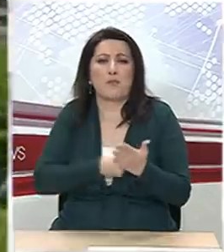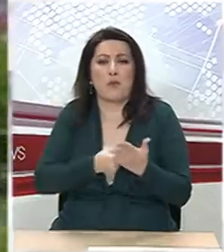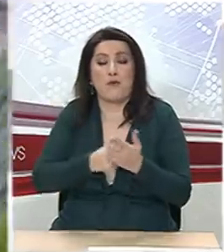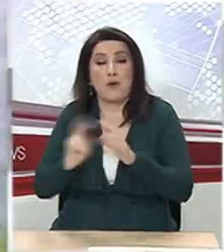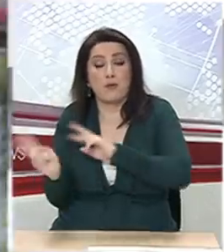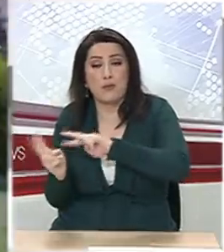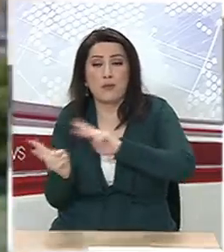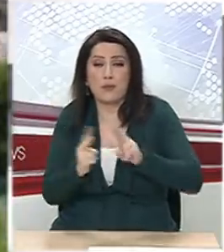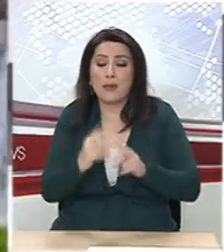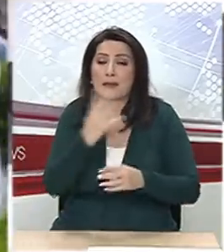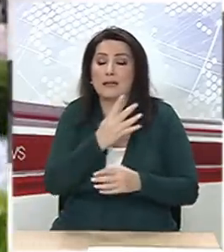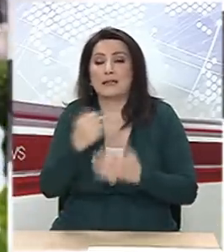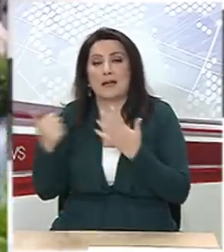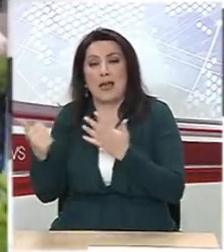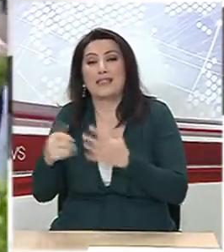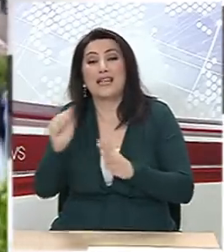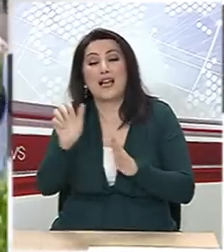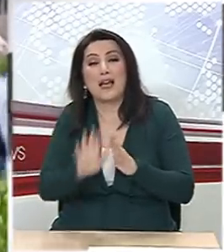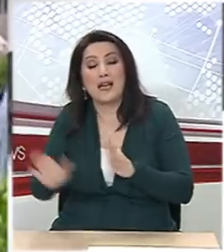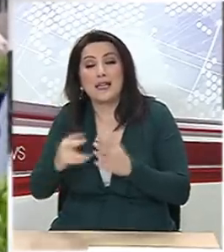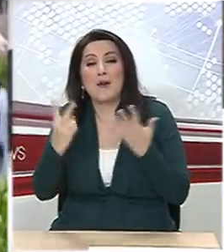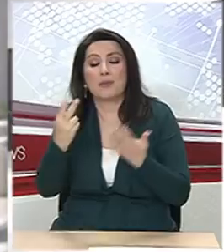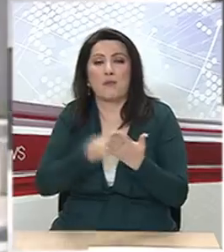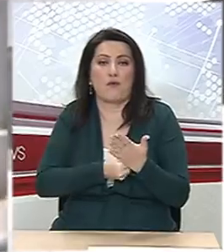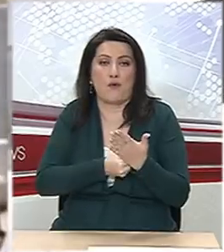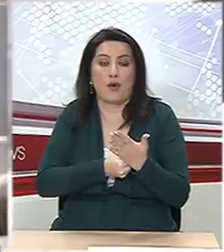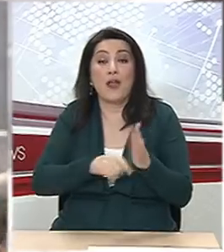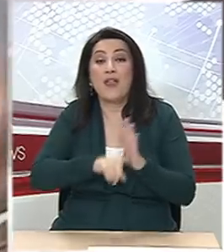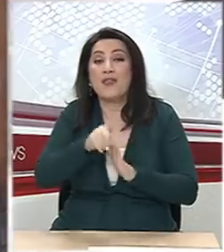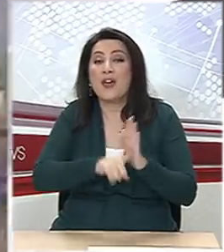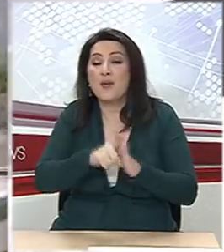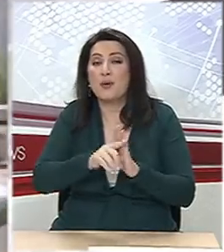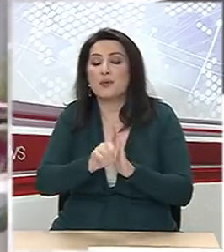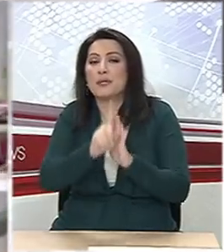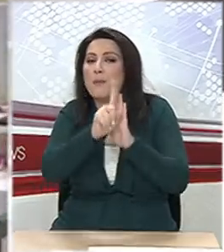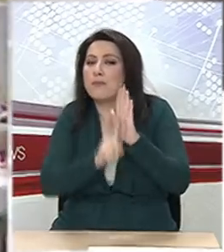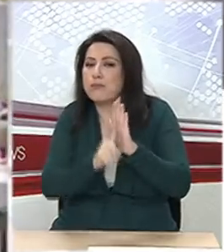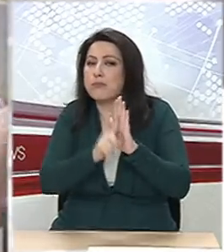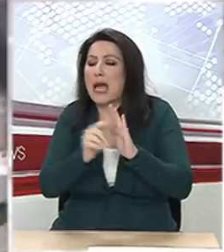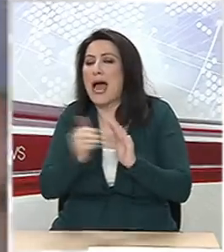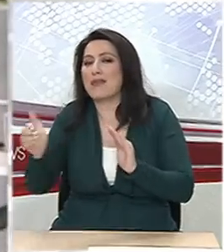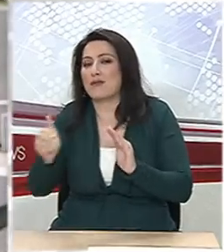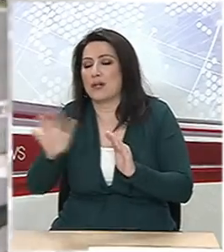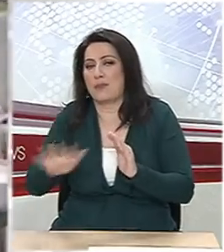ανατολικά βόρειο-βορειοανατολική 4 με 6 και στο Αιγαίο τοπικά 7 μποφόρ. Η θερμοκρασία θα σημειώσει πτώση στα ανατολικά.